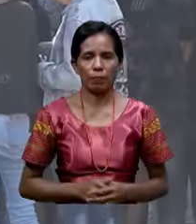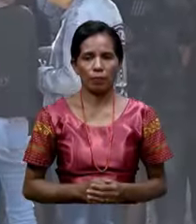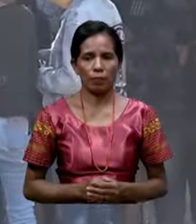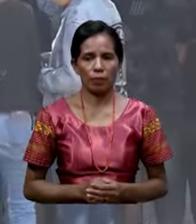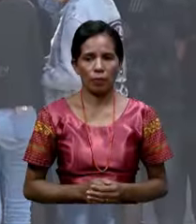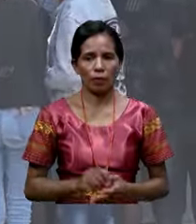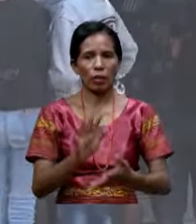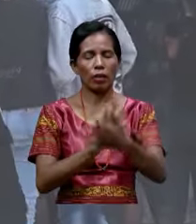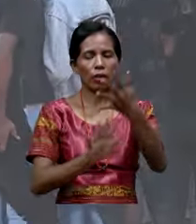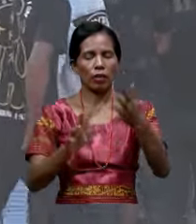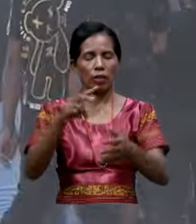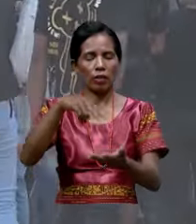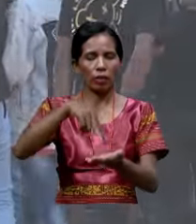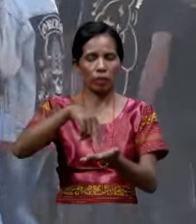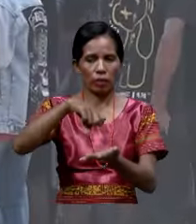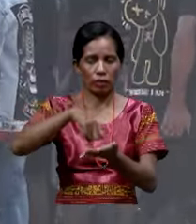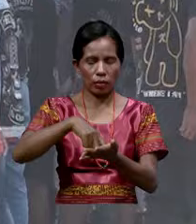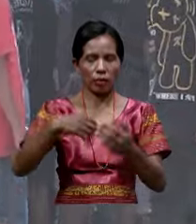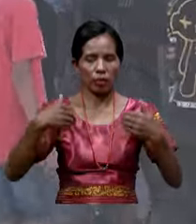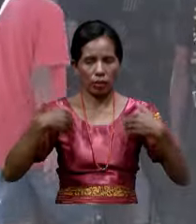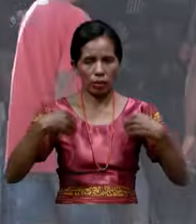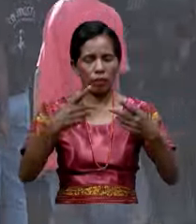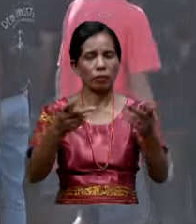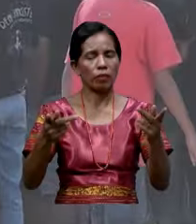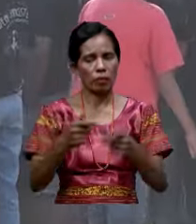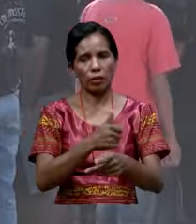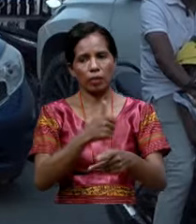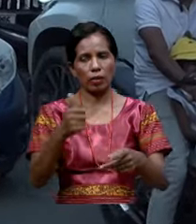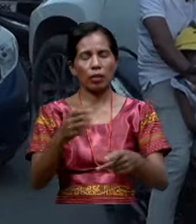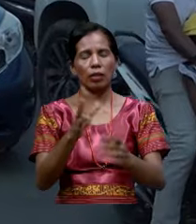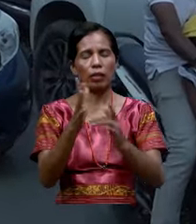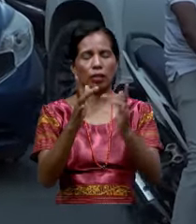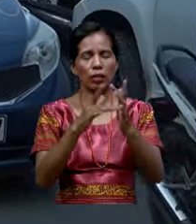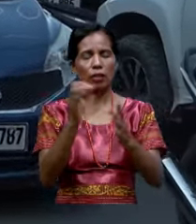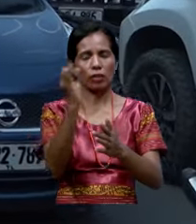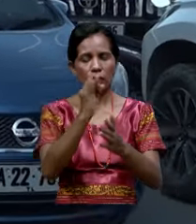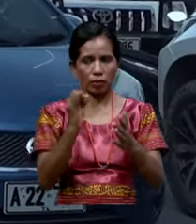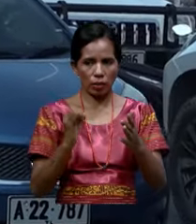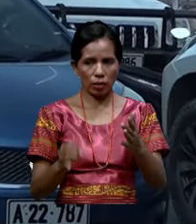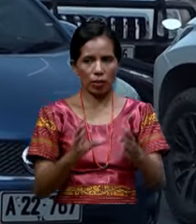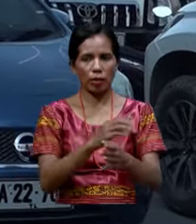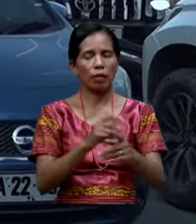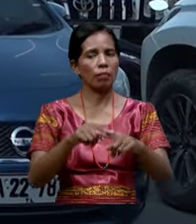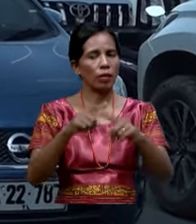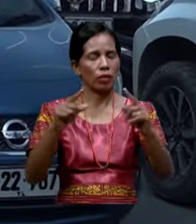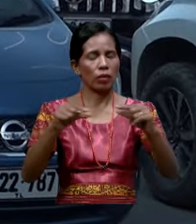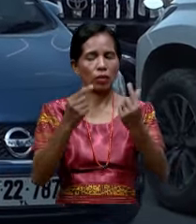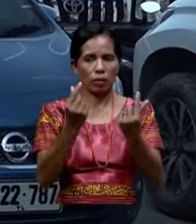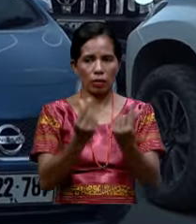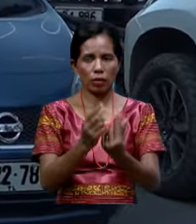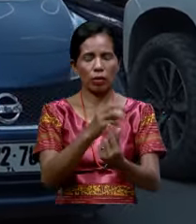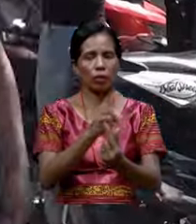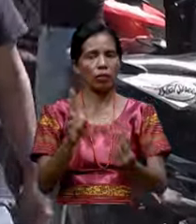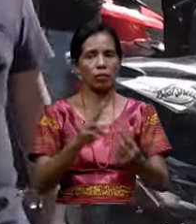Ia selebrasaun via sacra ne mosu engrafamento iha Fatin Balung Anesan Kristu Rei no Golgota Kampung Baru, mai be equipa conjunta